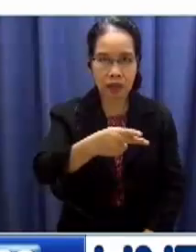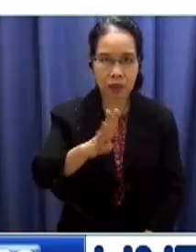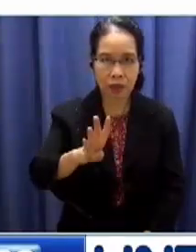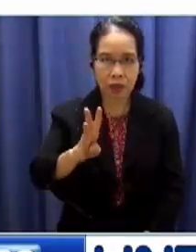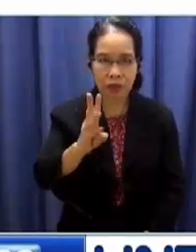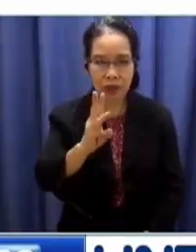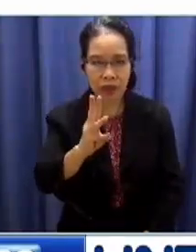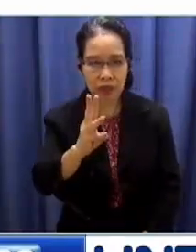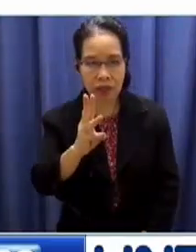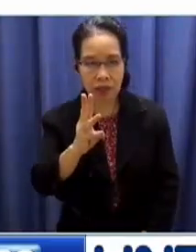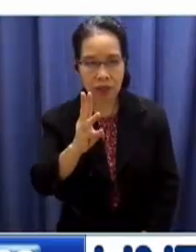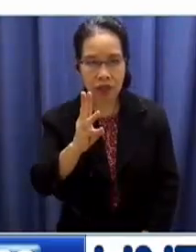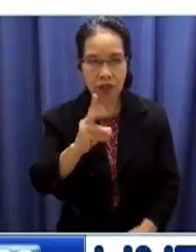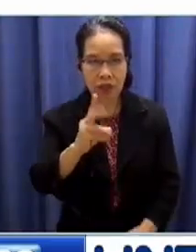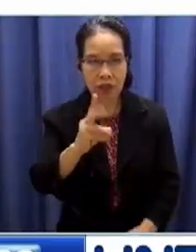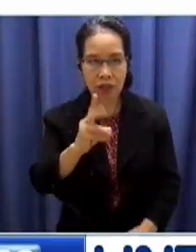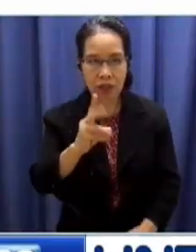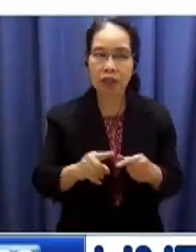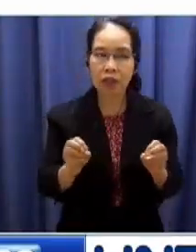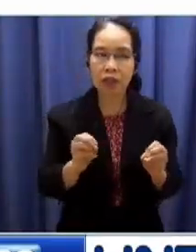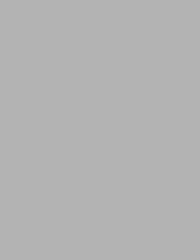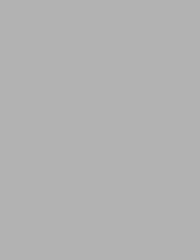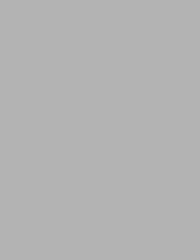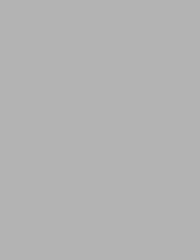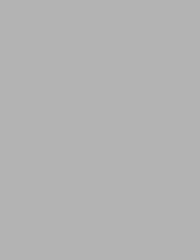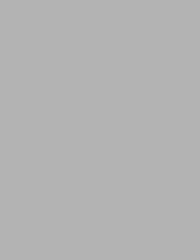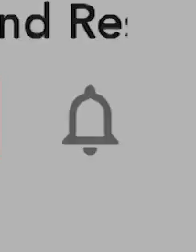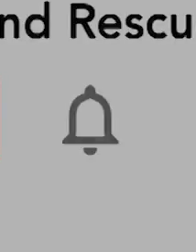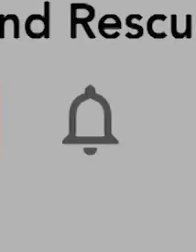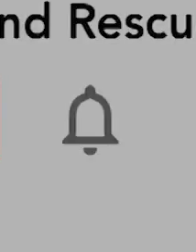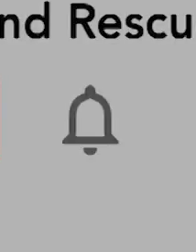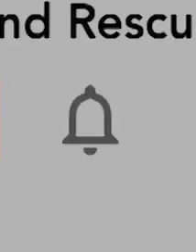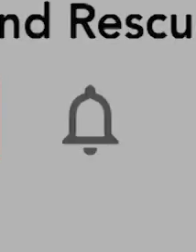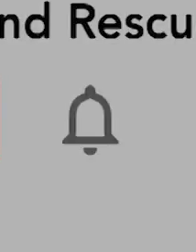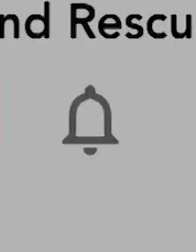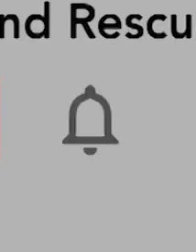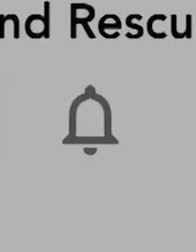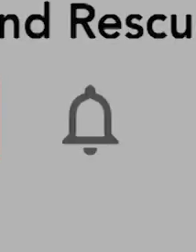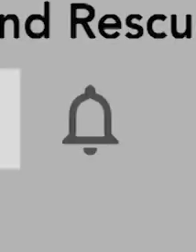So wala po tayong report pa ng H1N1.